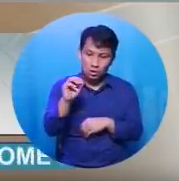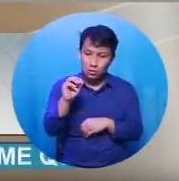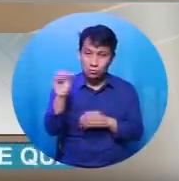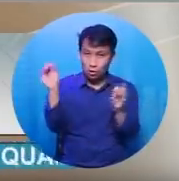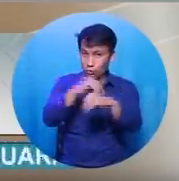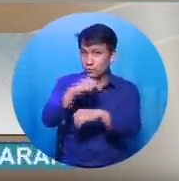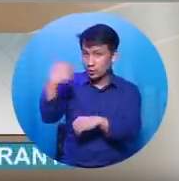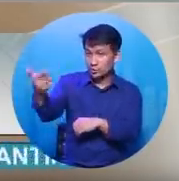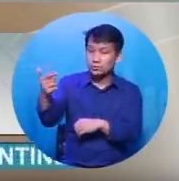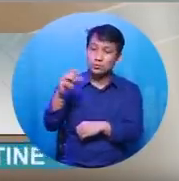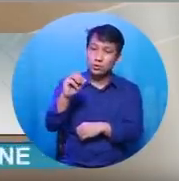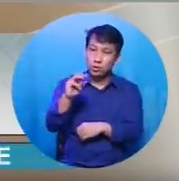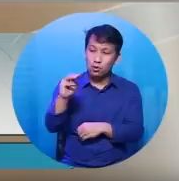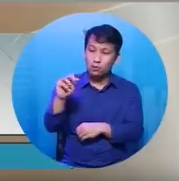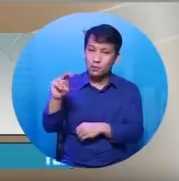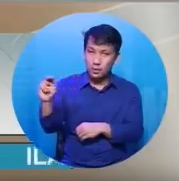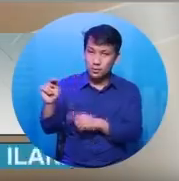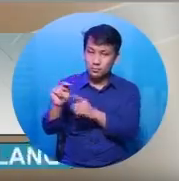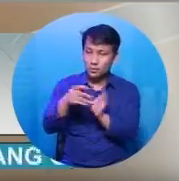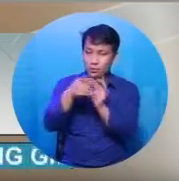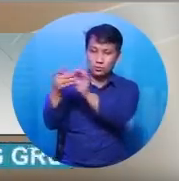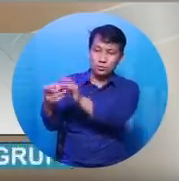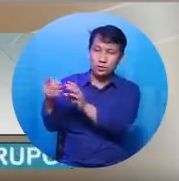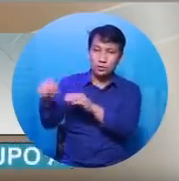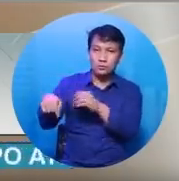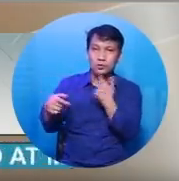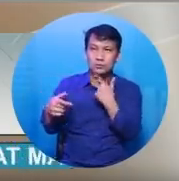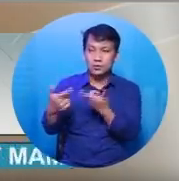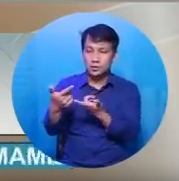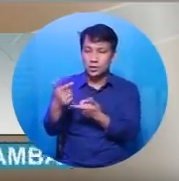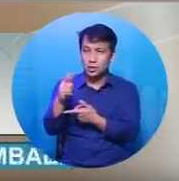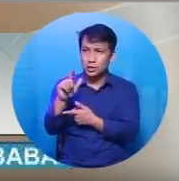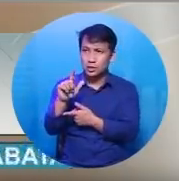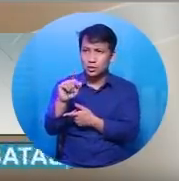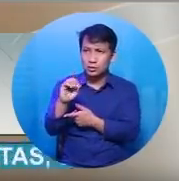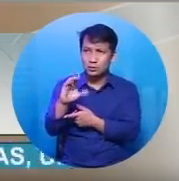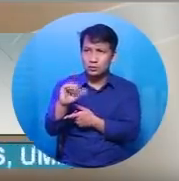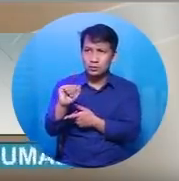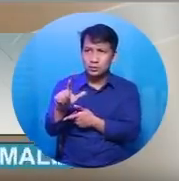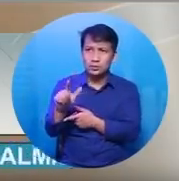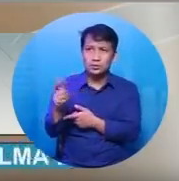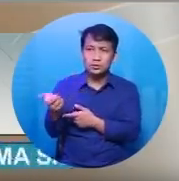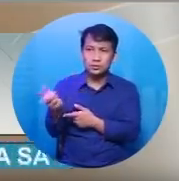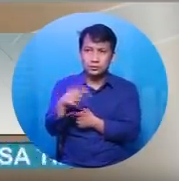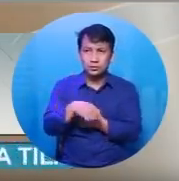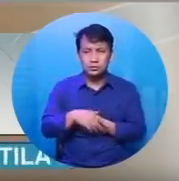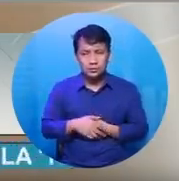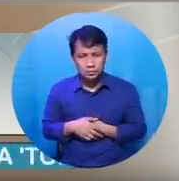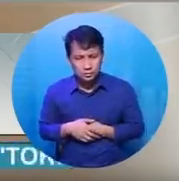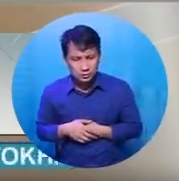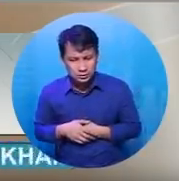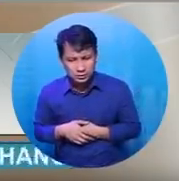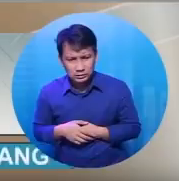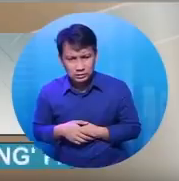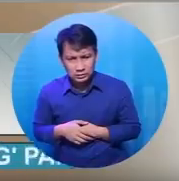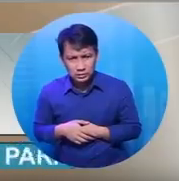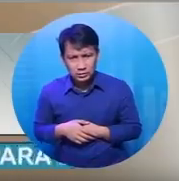mga officers sa Oman. Apo. We'll coordinate po sa local officials po doon kung if they will be allowed to enter po yung